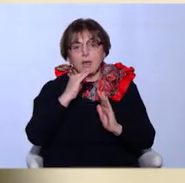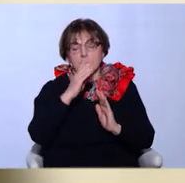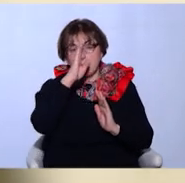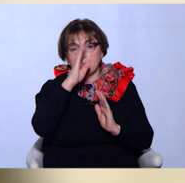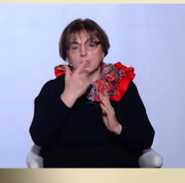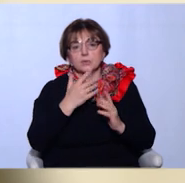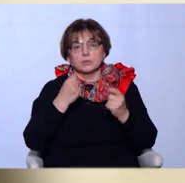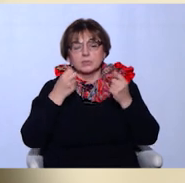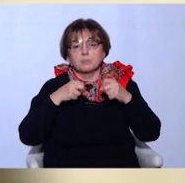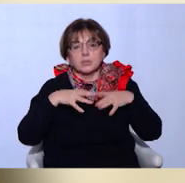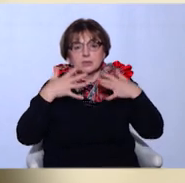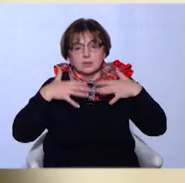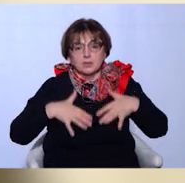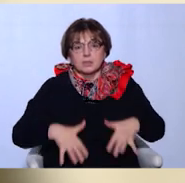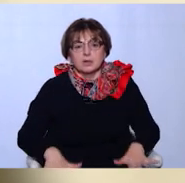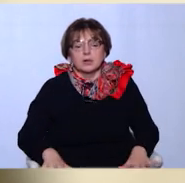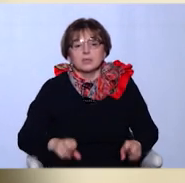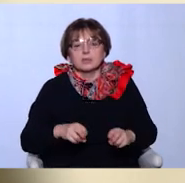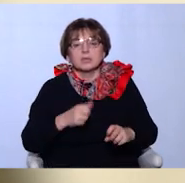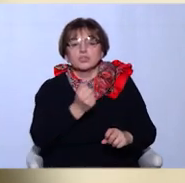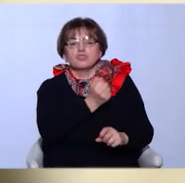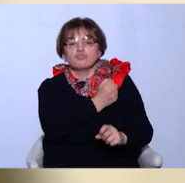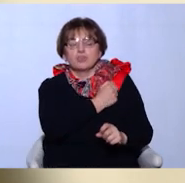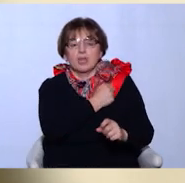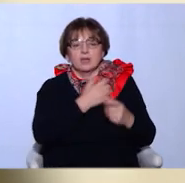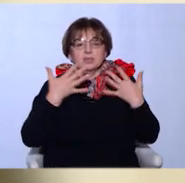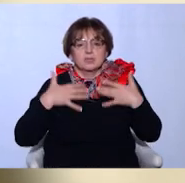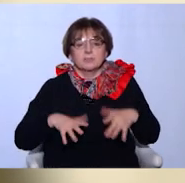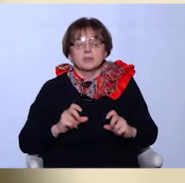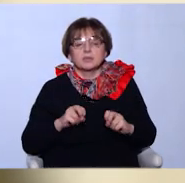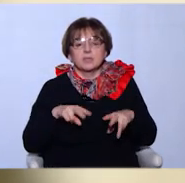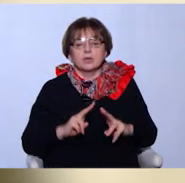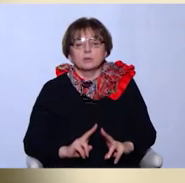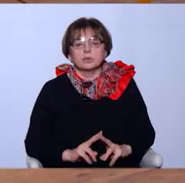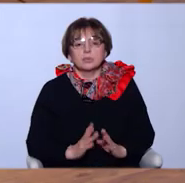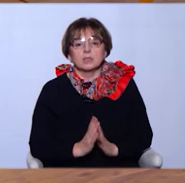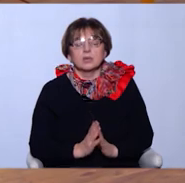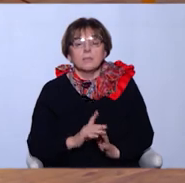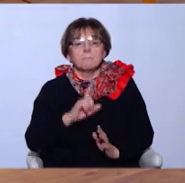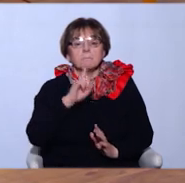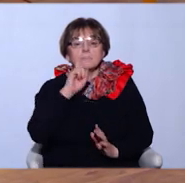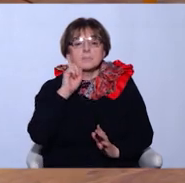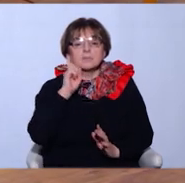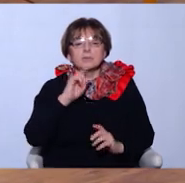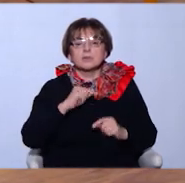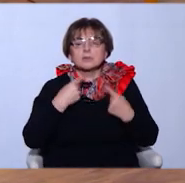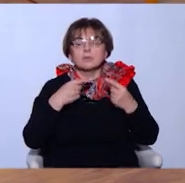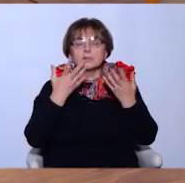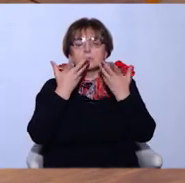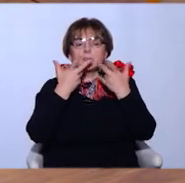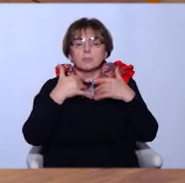რომელსაც აცვია ფრაკი ან სავარაუდოდ სამხედრო სამოსი და მწვანე და მეწამულ